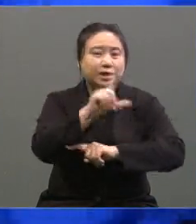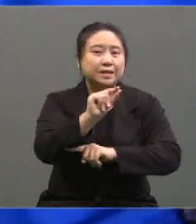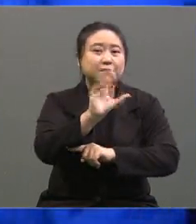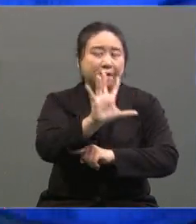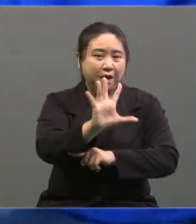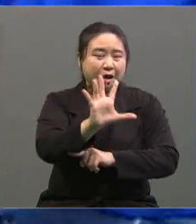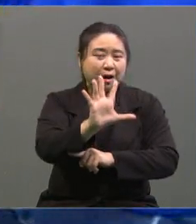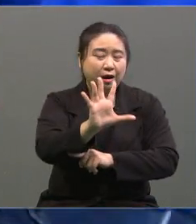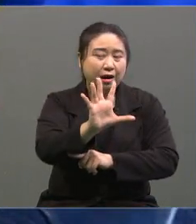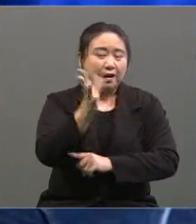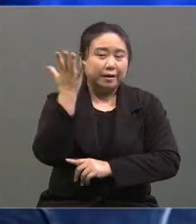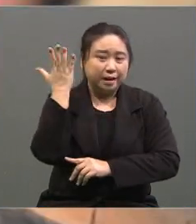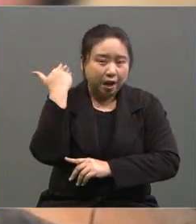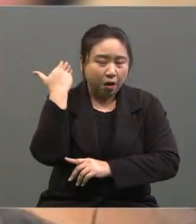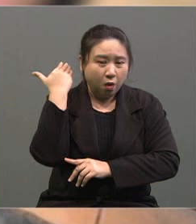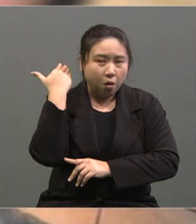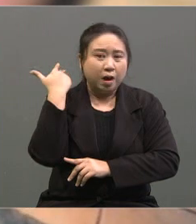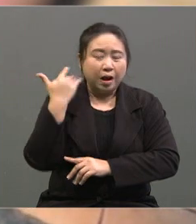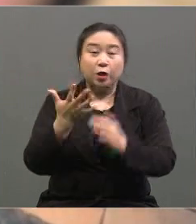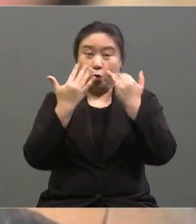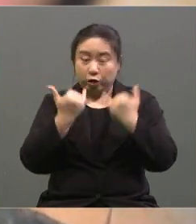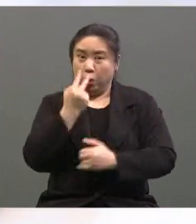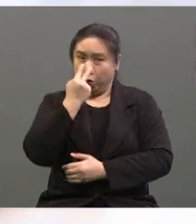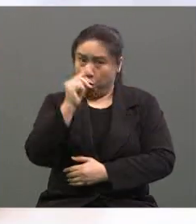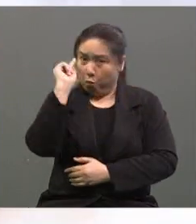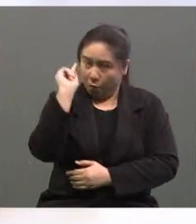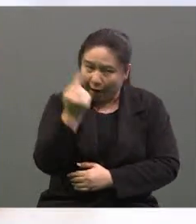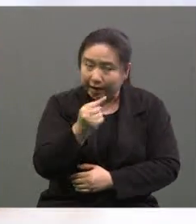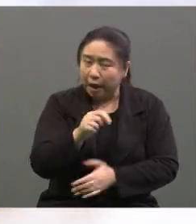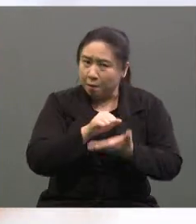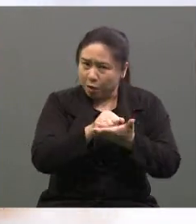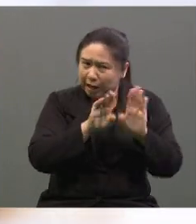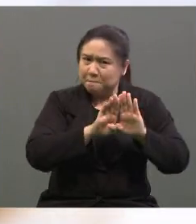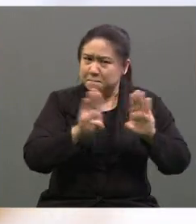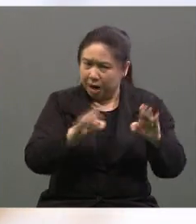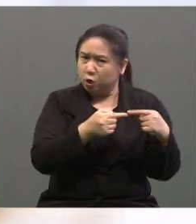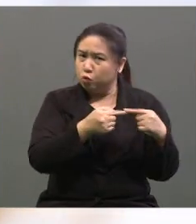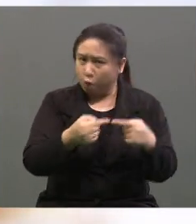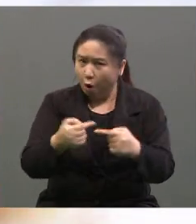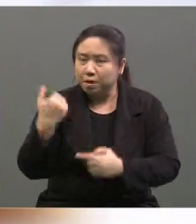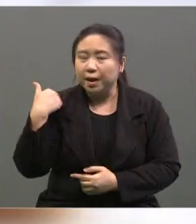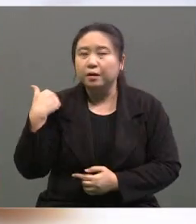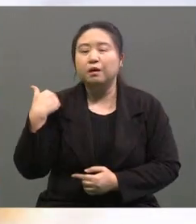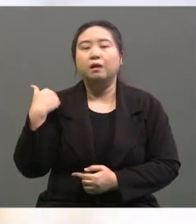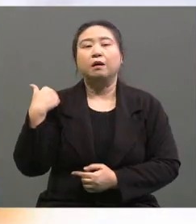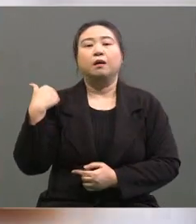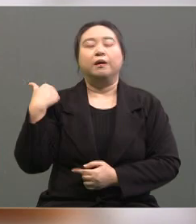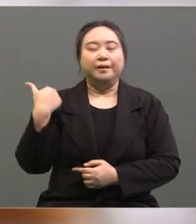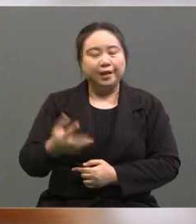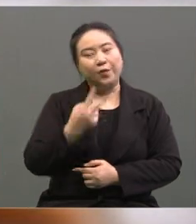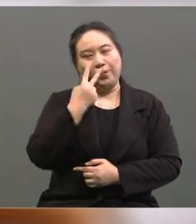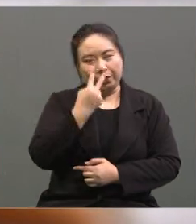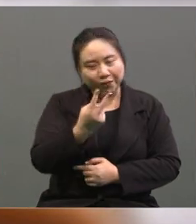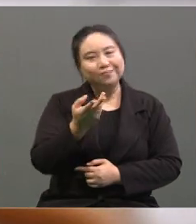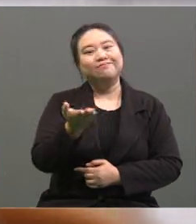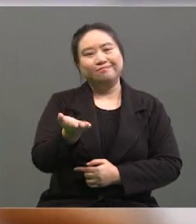นที่ผ่านมาเจ้าหน้าที่จึงมาตรวจสอบซ้ำว่ายังเปิดให้บริการฝ่าฝืนต่อกฎหมายอีกหรือไม่อย่างภาพที่ปร